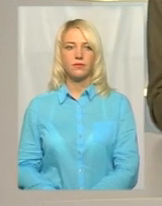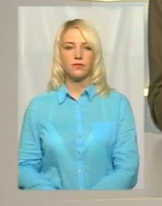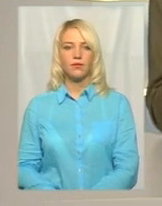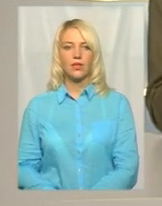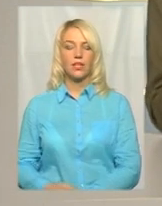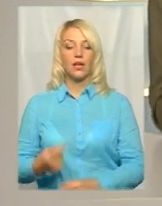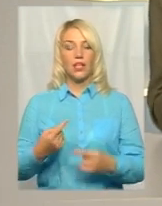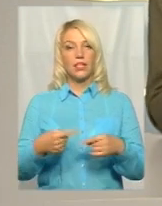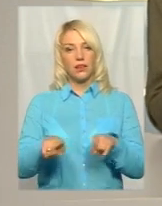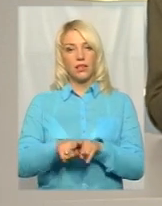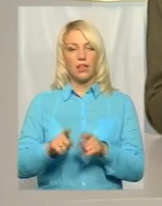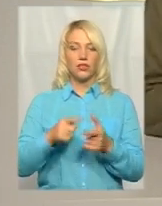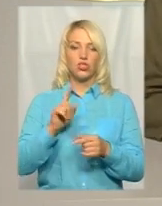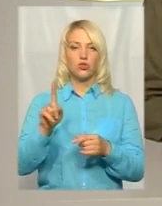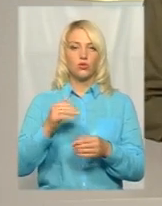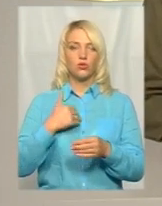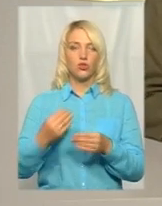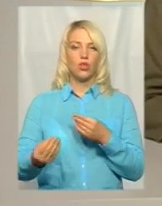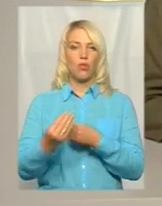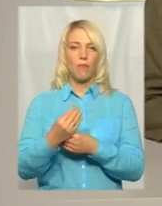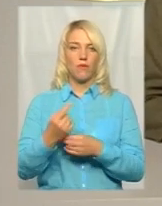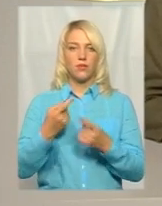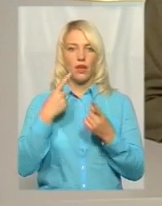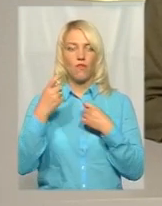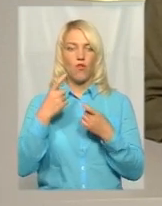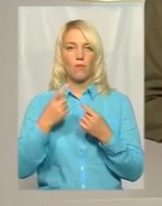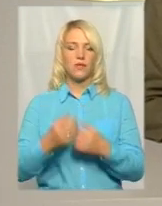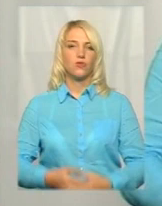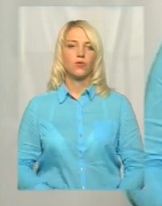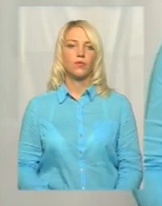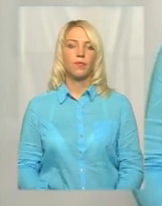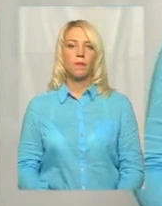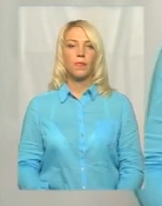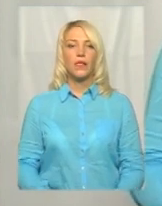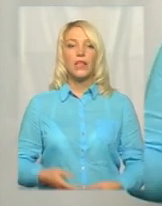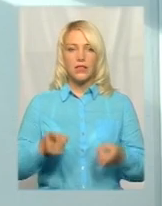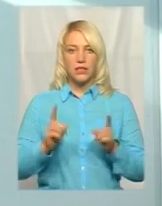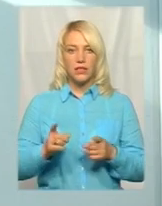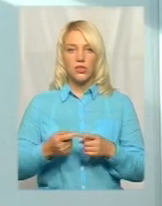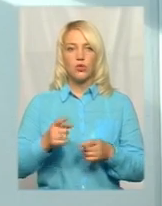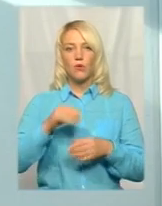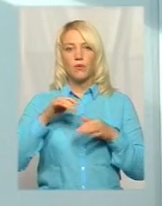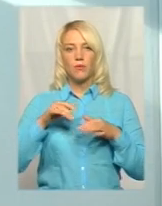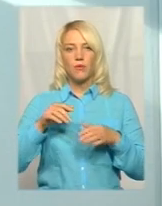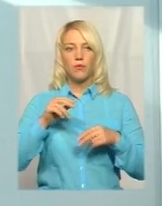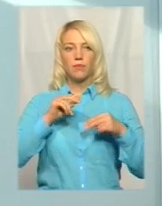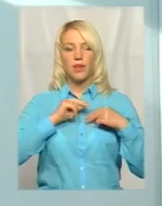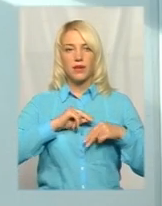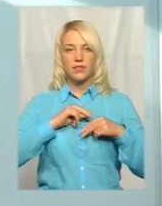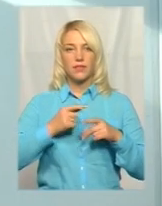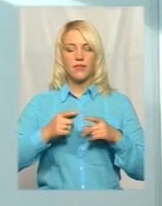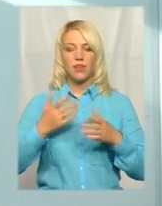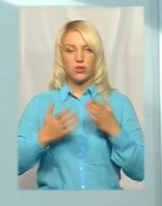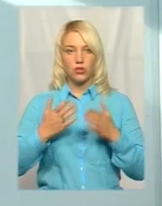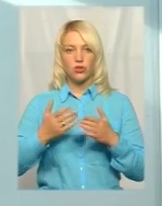Це так, чи, можливо, хочете ще доповнити цю інформацію? Ну, дійсно, у разі використання праці неоформленого працівника